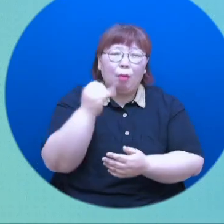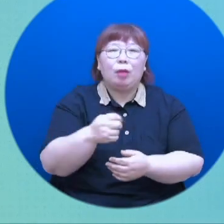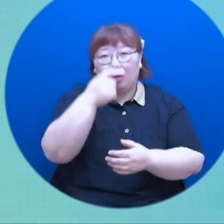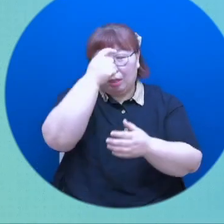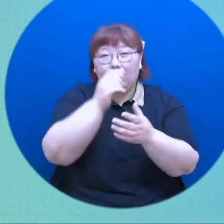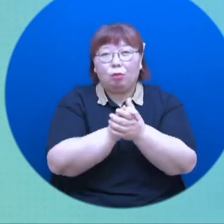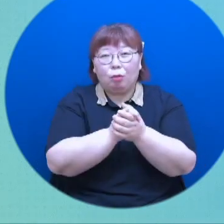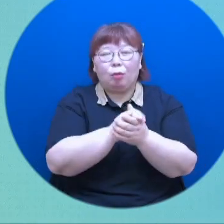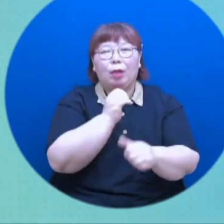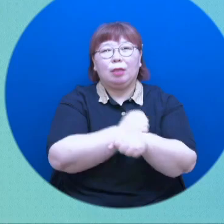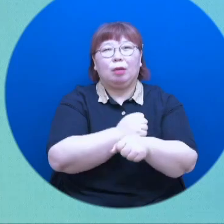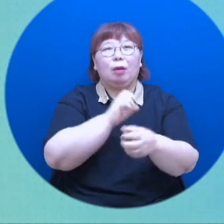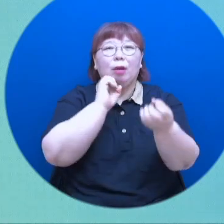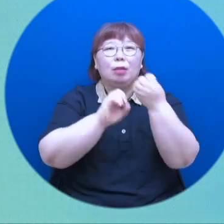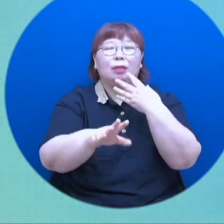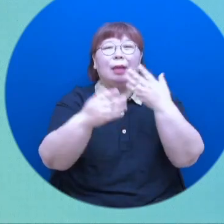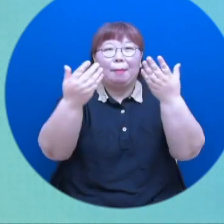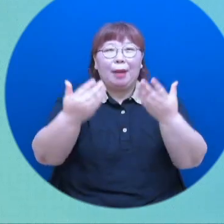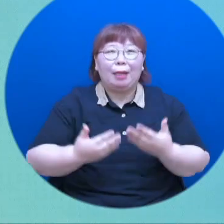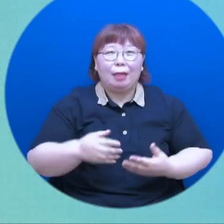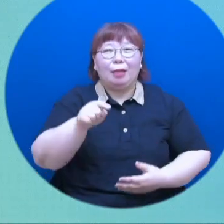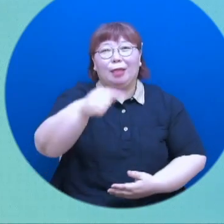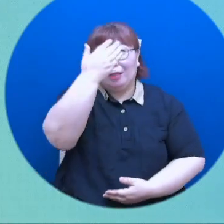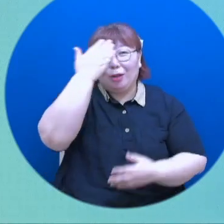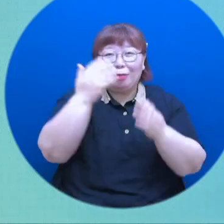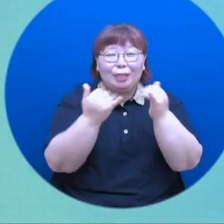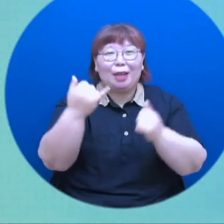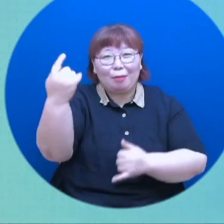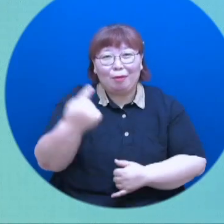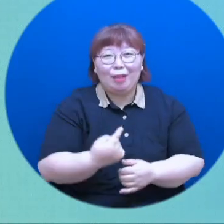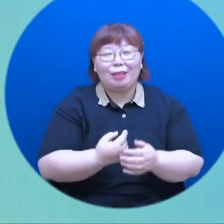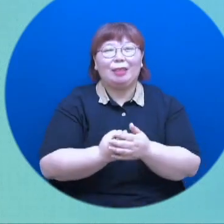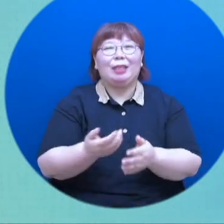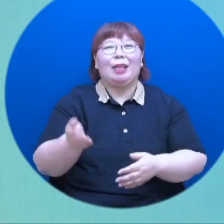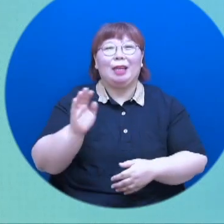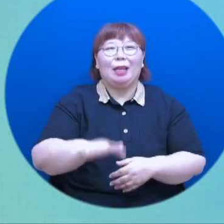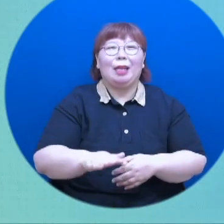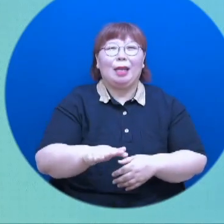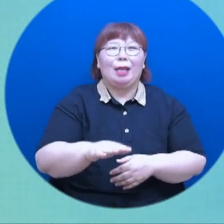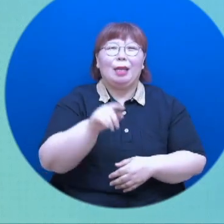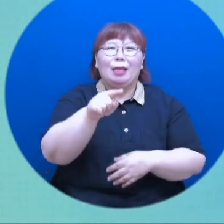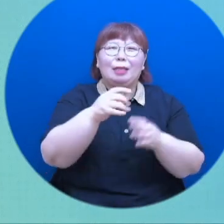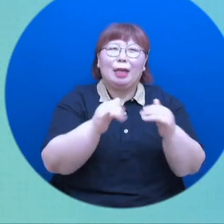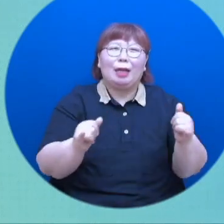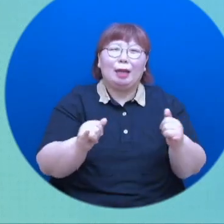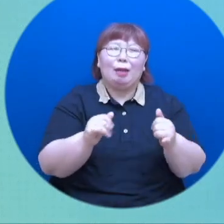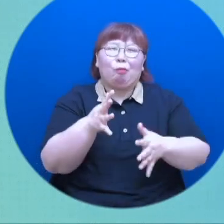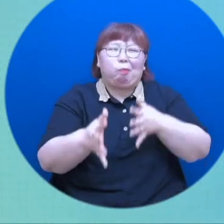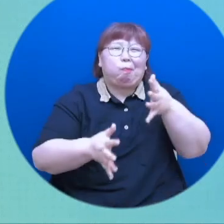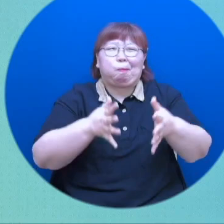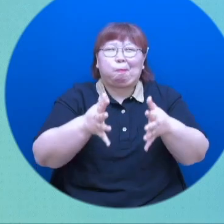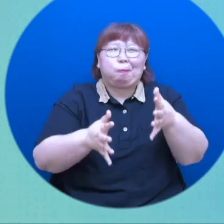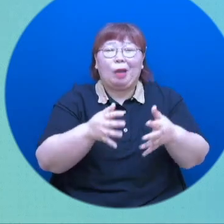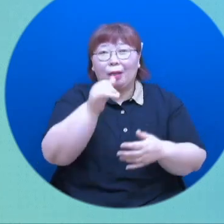기도의 응답으로 이 청년이 왔는데 초보 운전인데 무슨 운전을